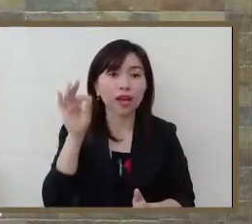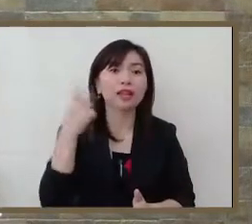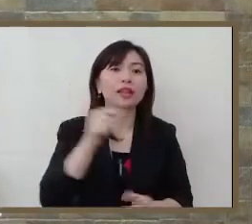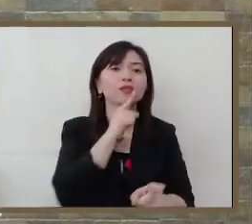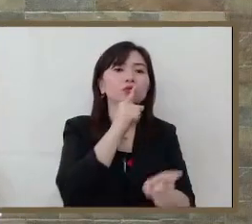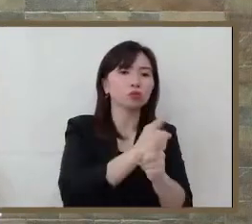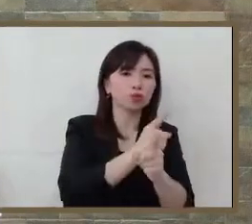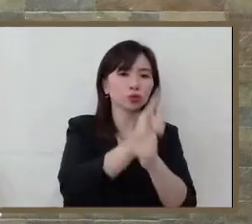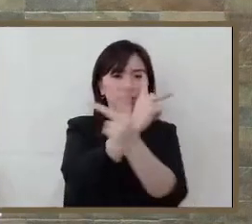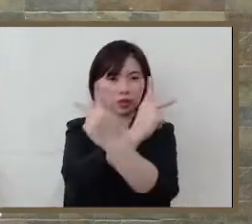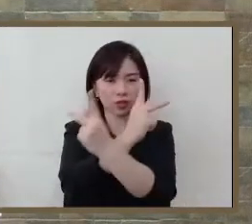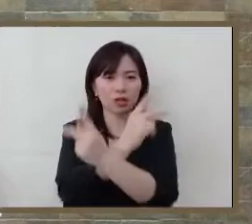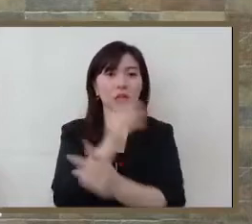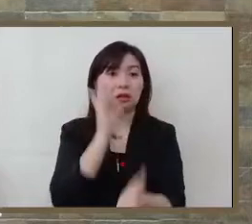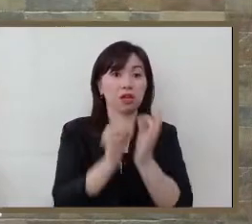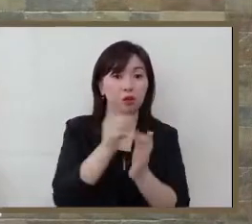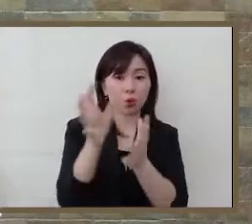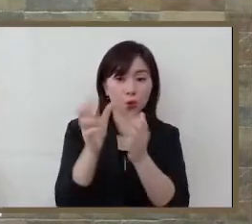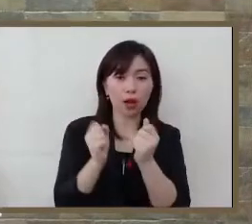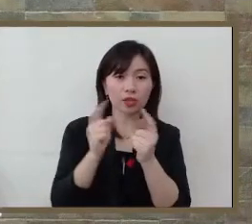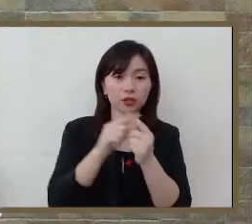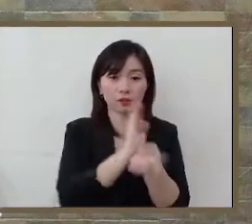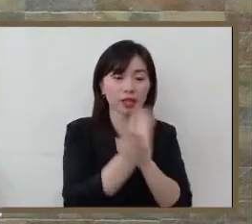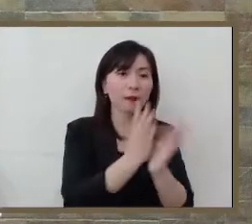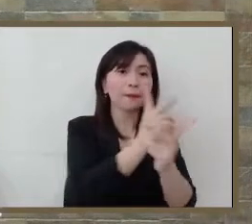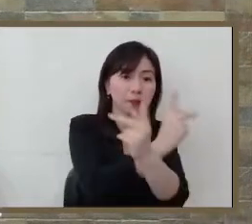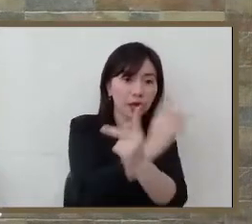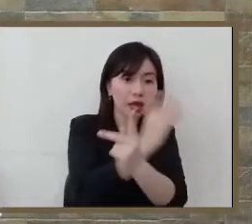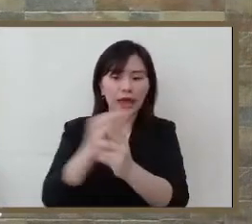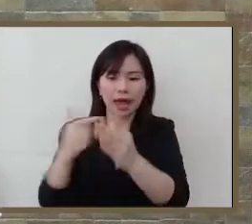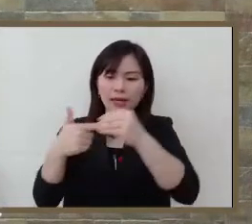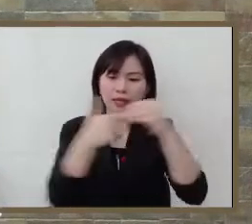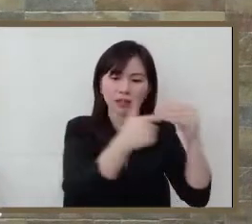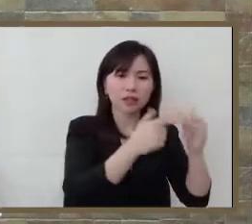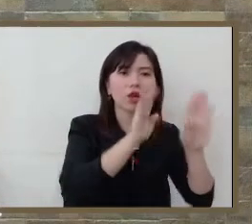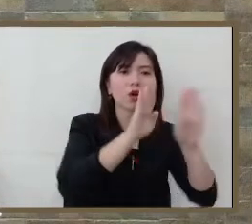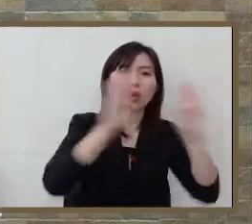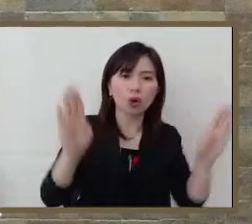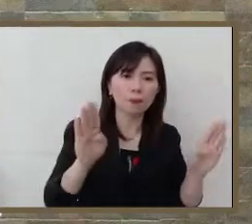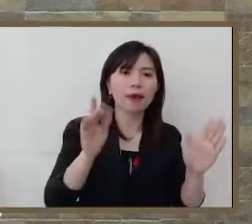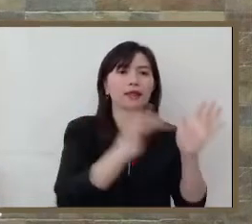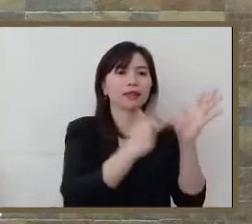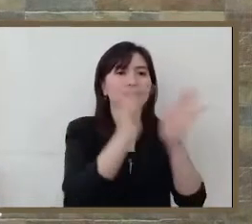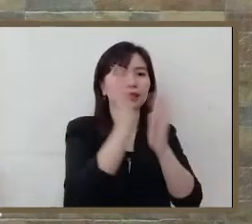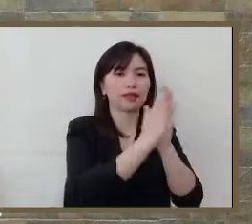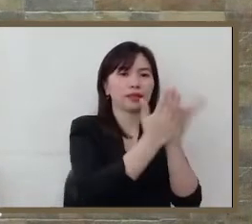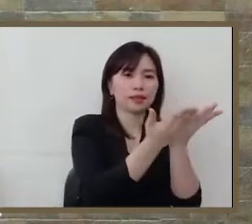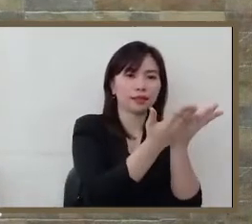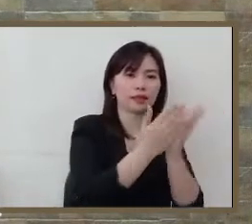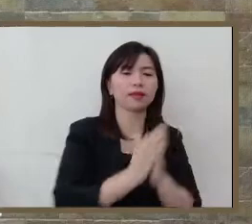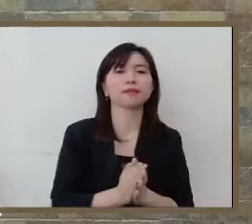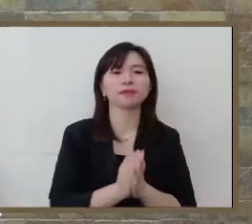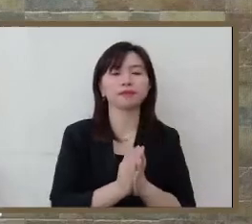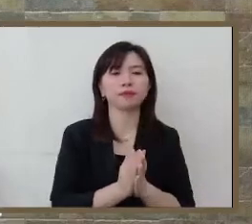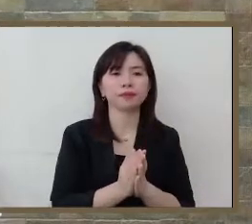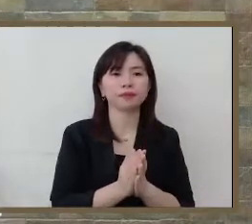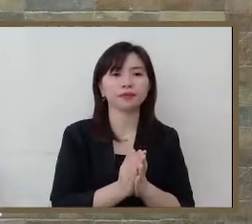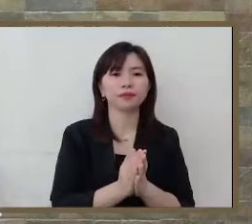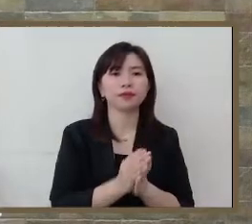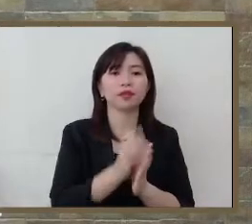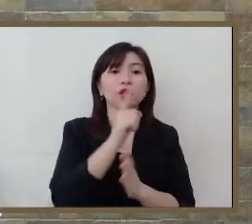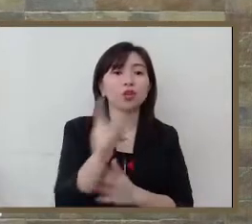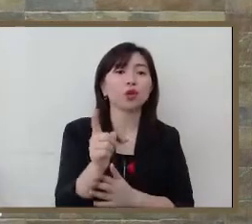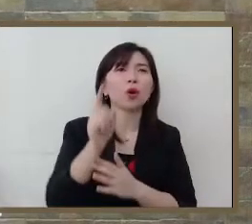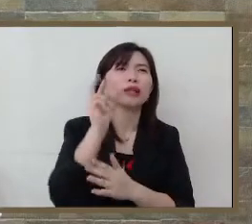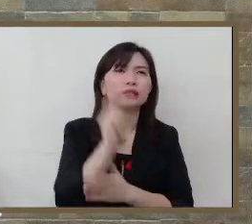want to be protected? You want to be guided? Open your treasure. Open your treasure. You just have